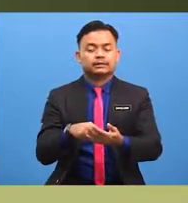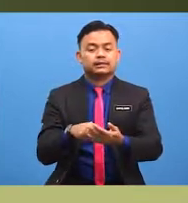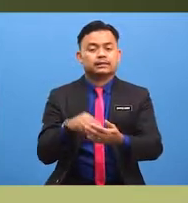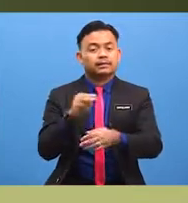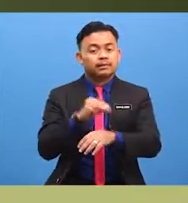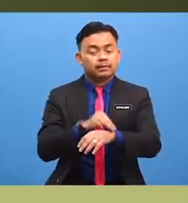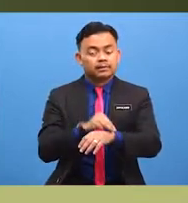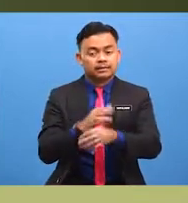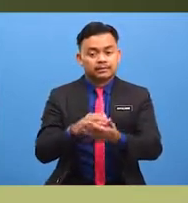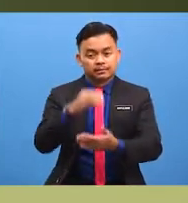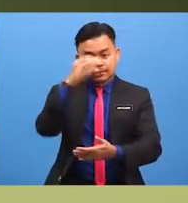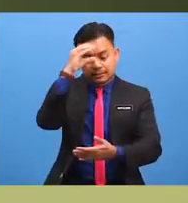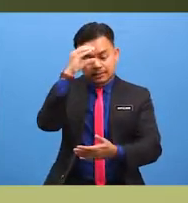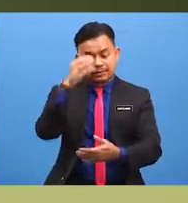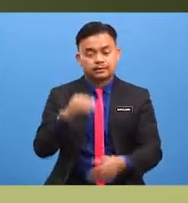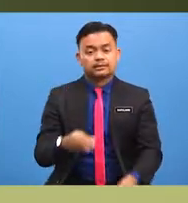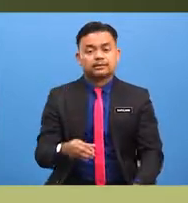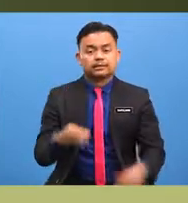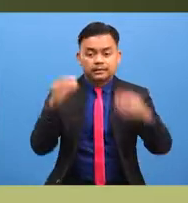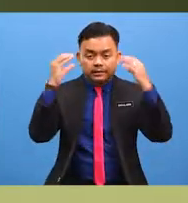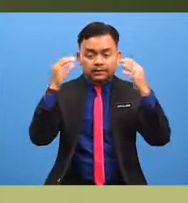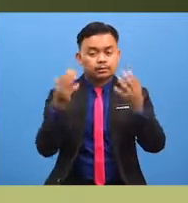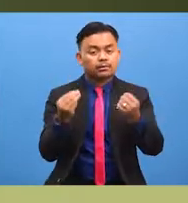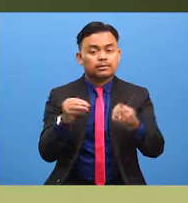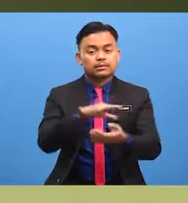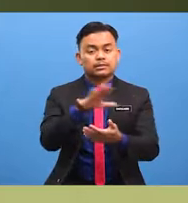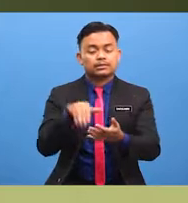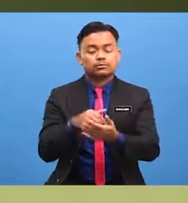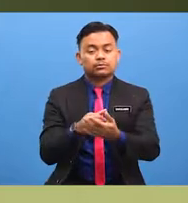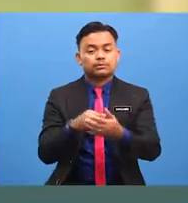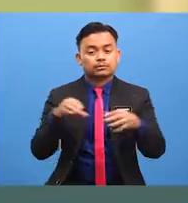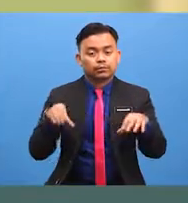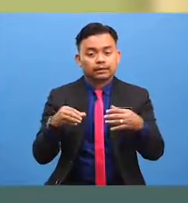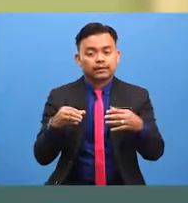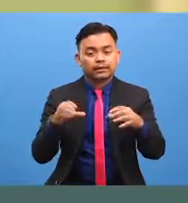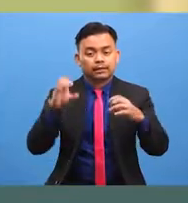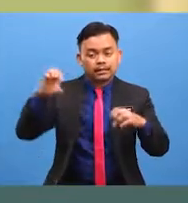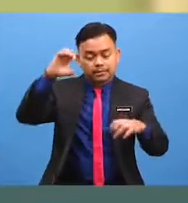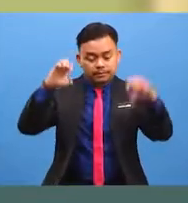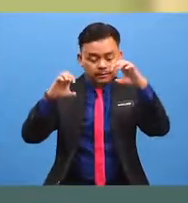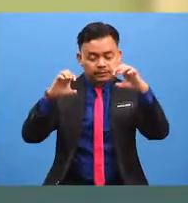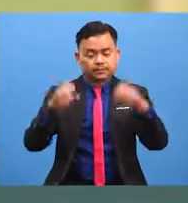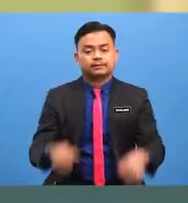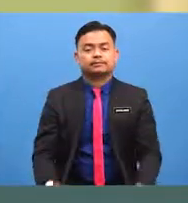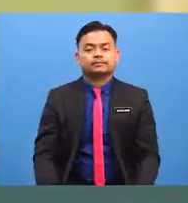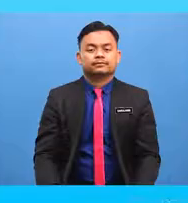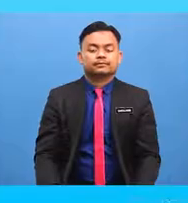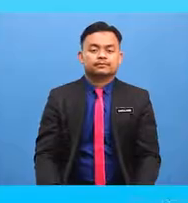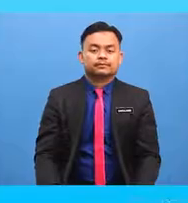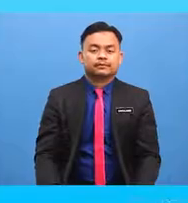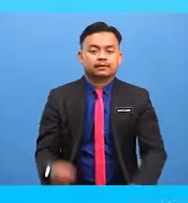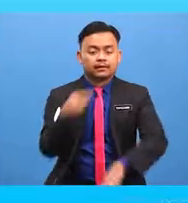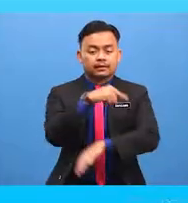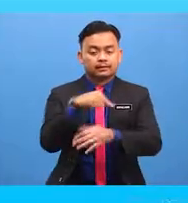untuk lakukan sedikit simulasi yang mudah apabila cikgu minta. Baiklah, pada hari ini,